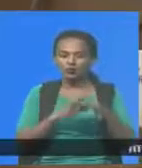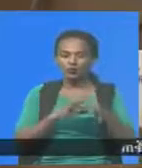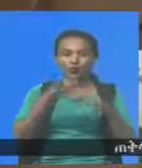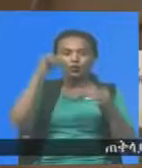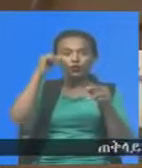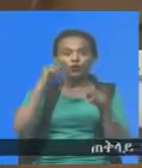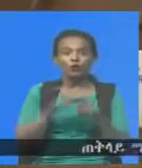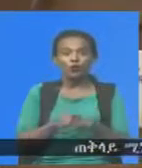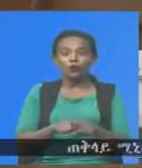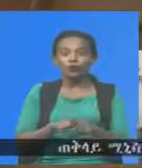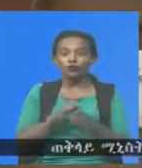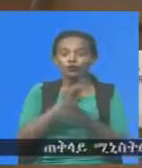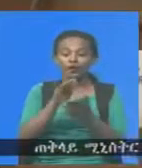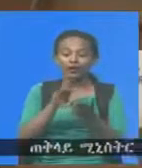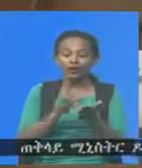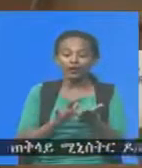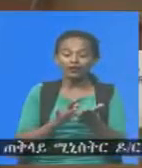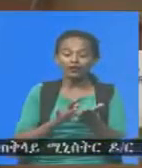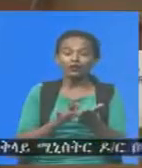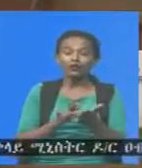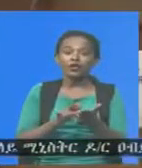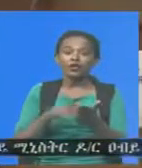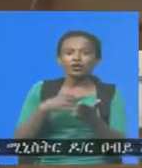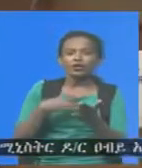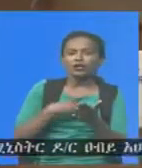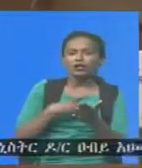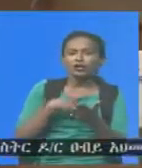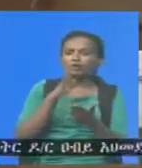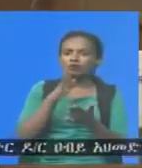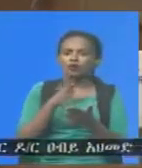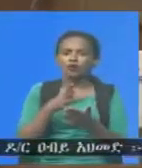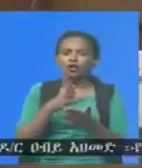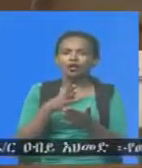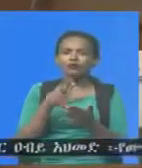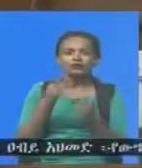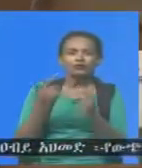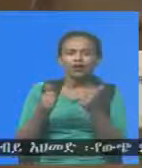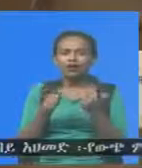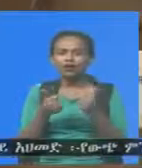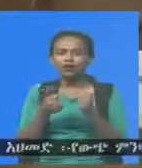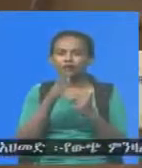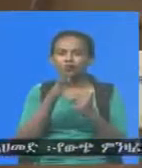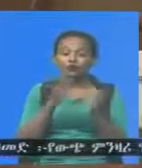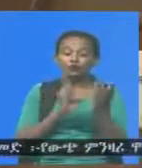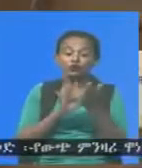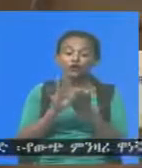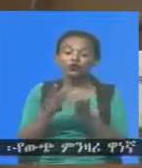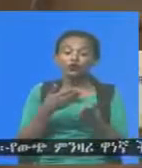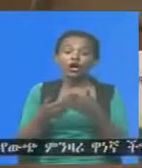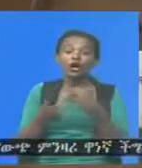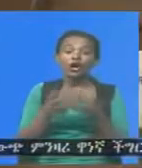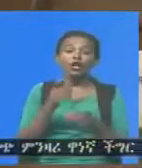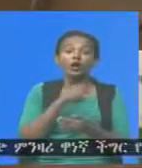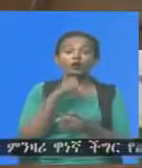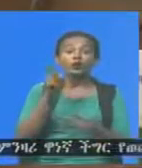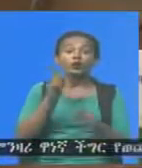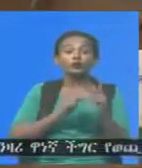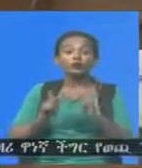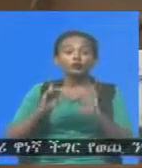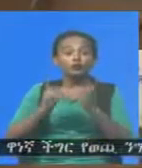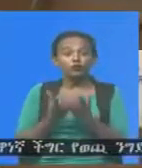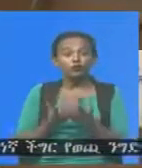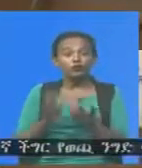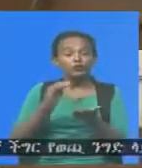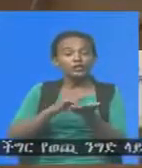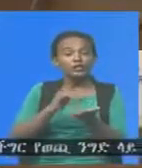ህዝቦች መካከል መቃቃርና ጥርጣሬ በመፍጠር ቁጥራቸው ቀላል ያልሆኑ የህብረተሰብ ክፍሎች